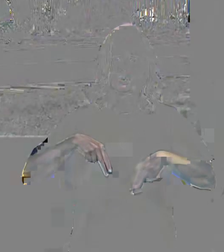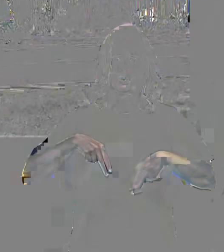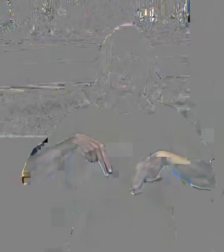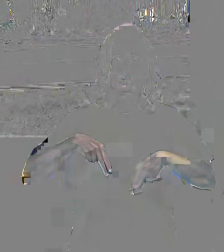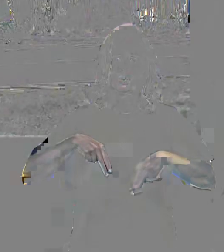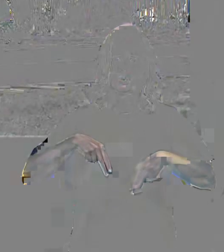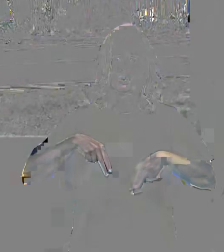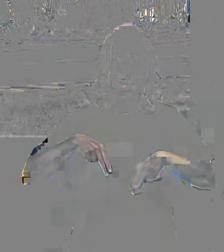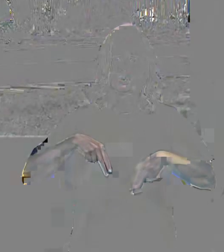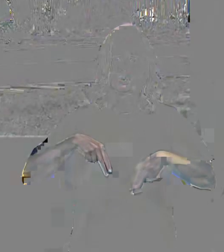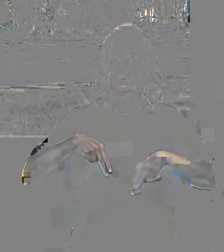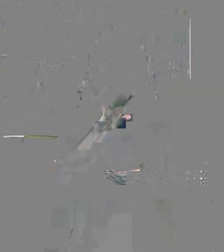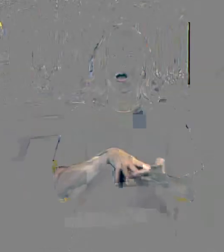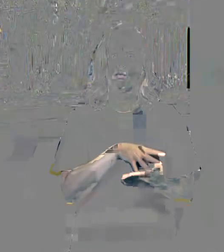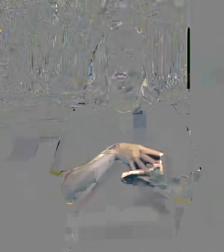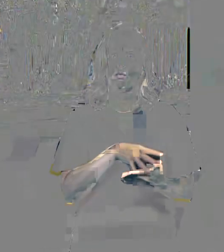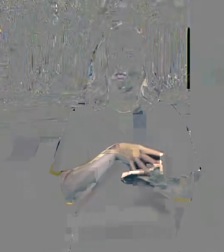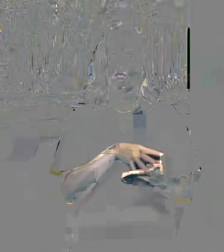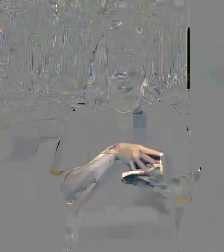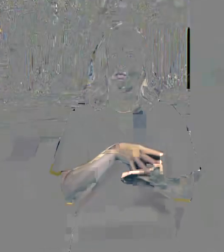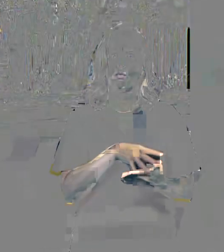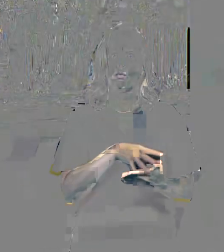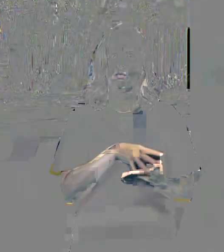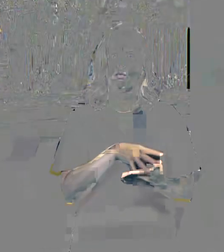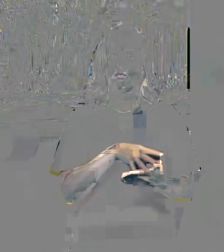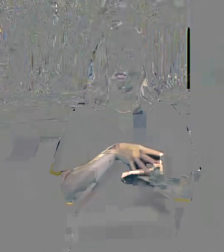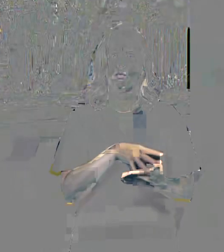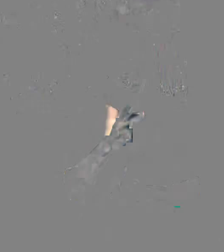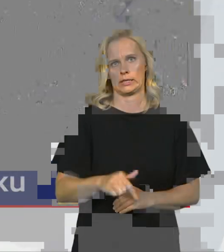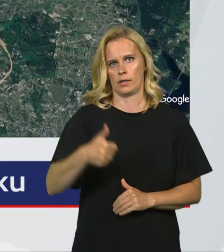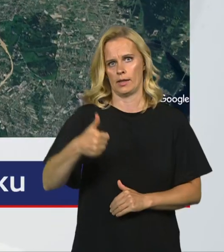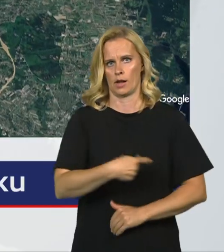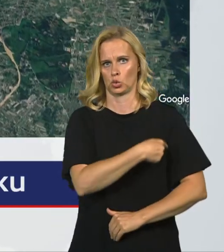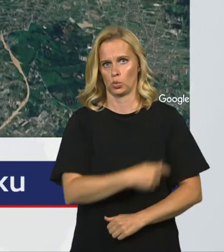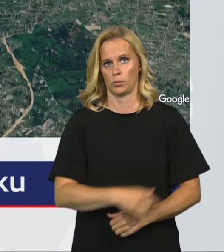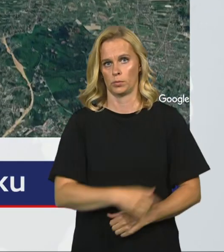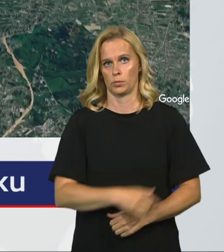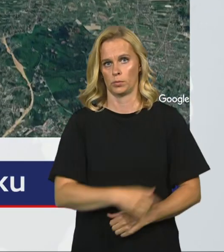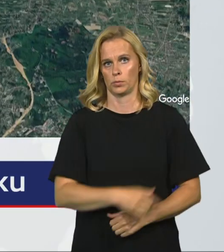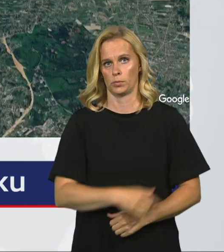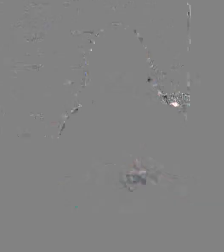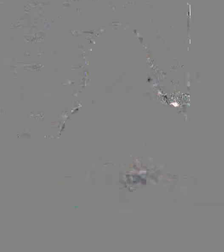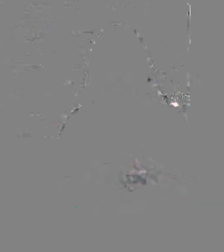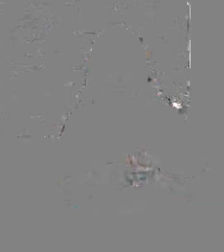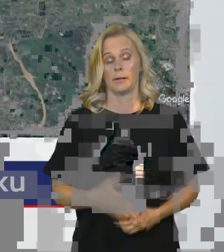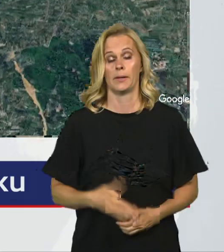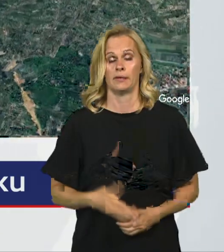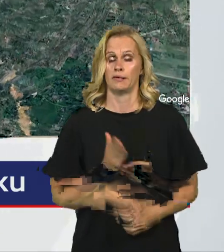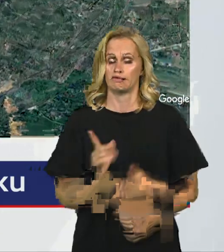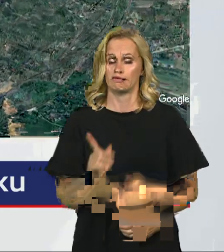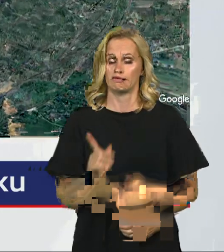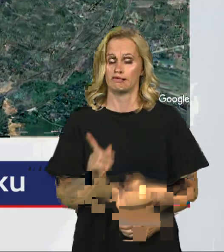...tě... ...na... ...síce... ...předultovech... ...síce... ...už velice